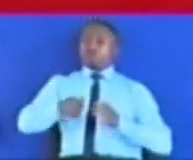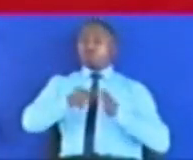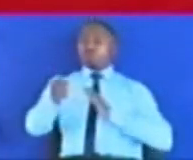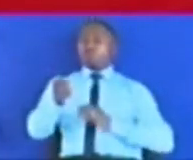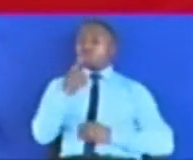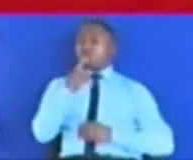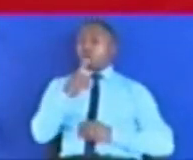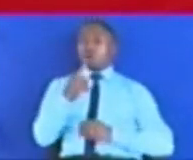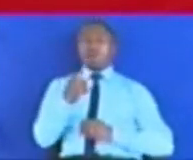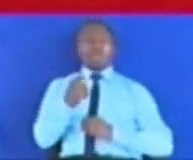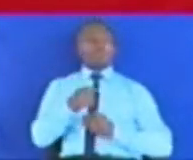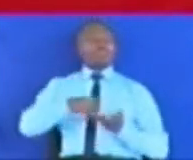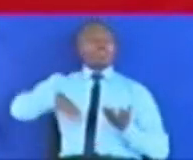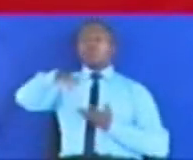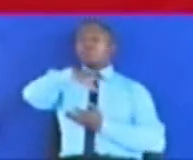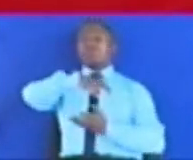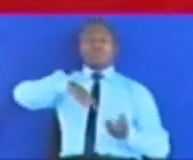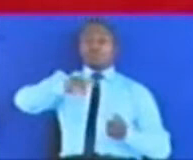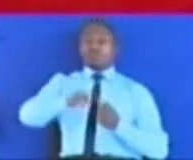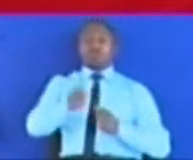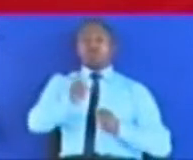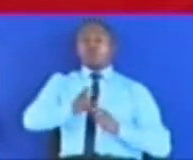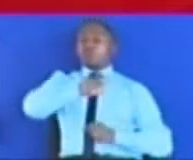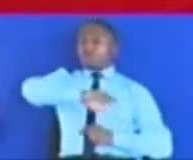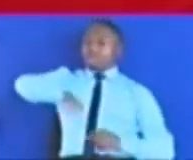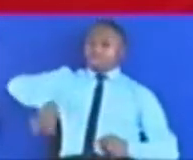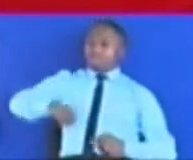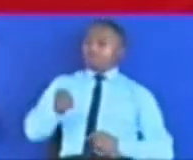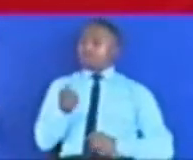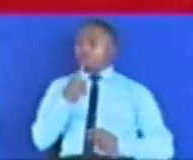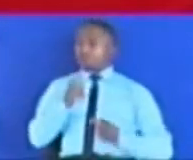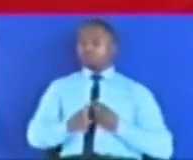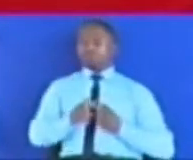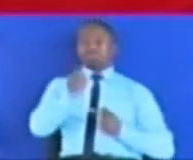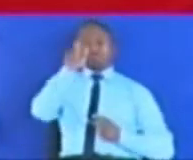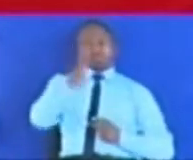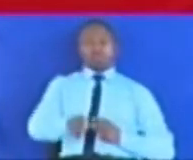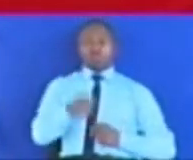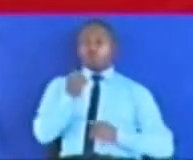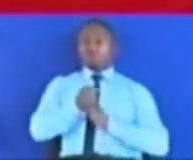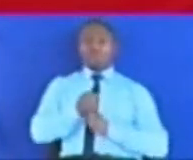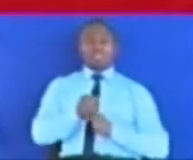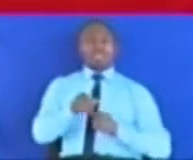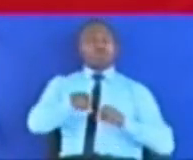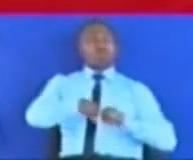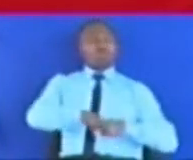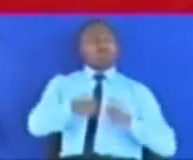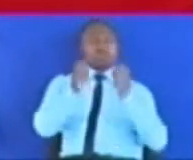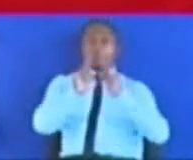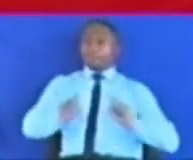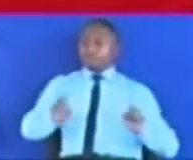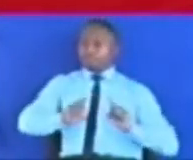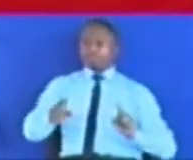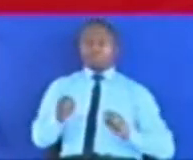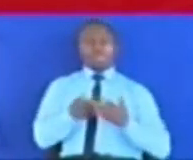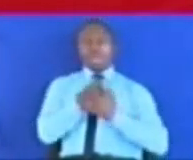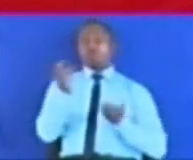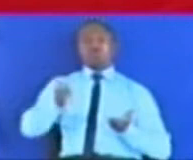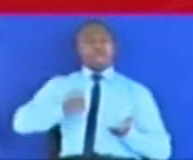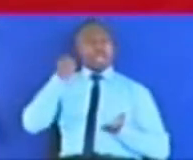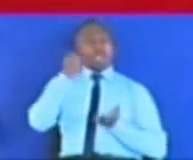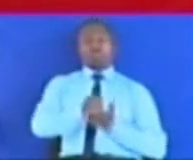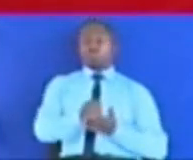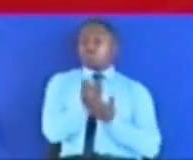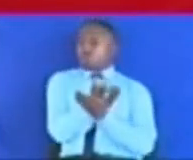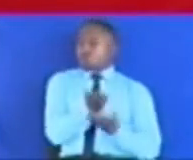dawa wanavyotaka wenyewe, watu wameiba dawa, watu wamefanya kila aina ya hujuma, hatua kwa nini hazichukuliwi? Kwa